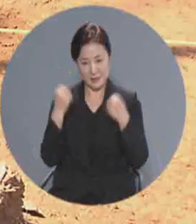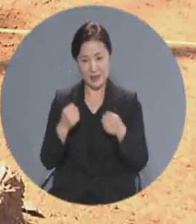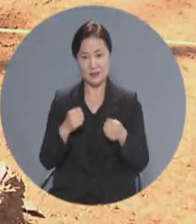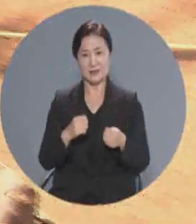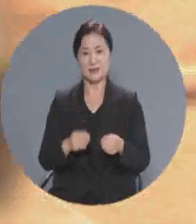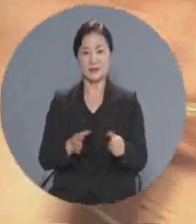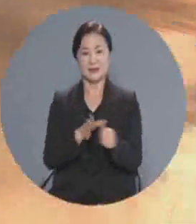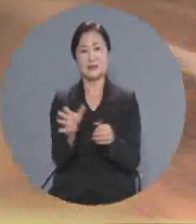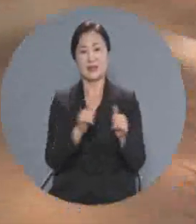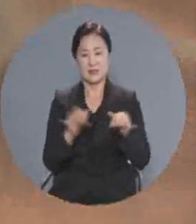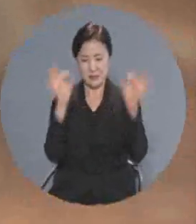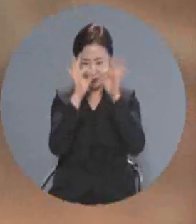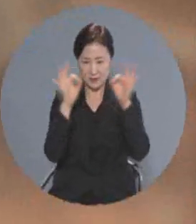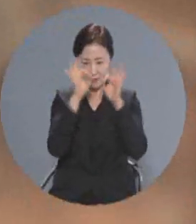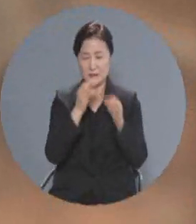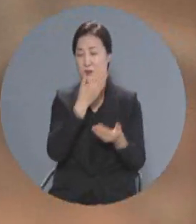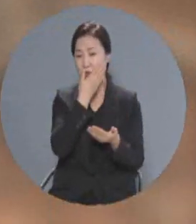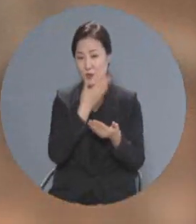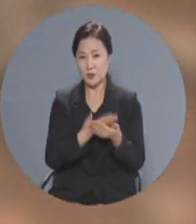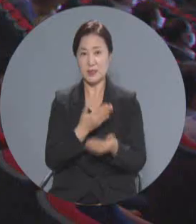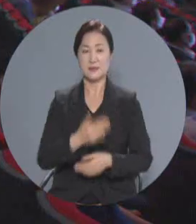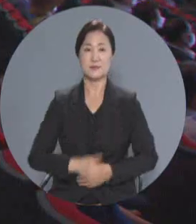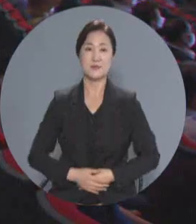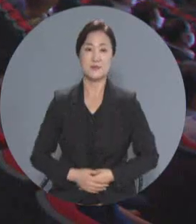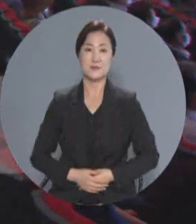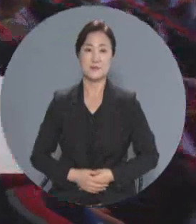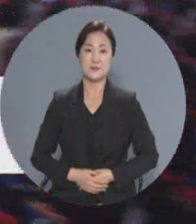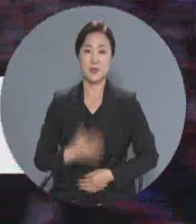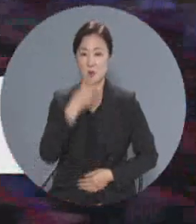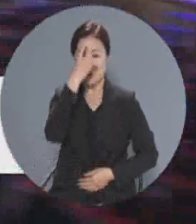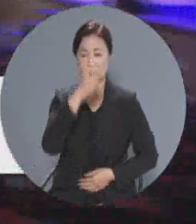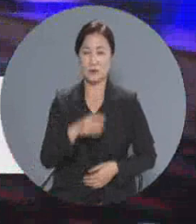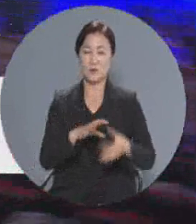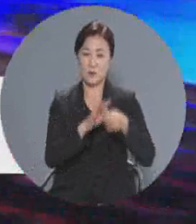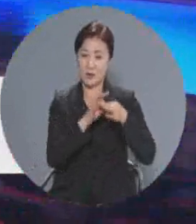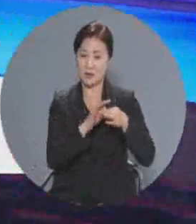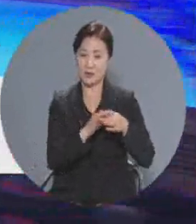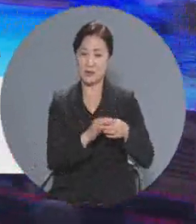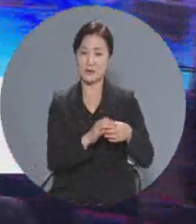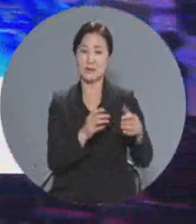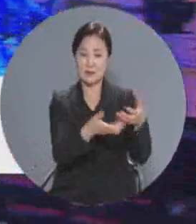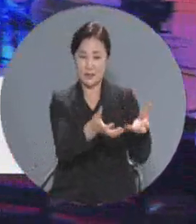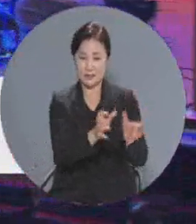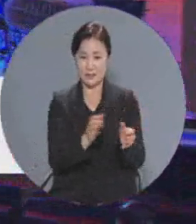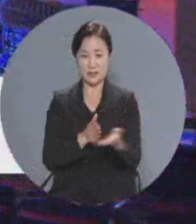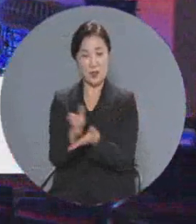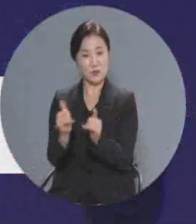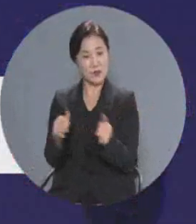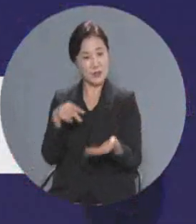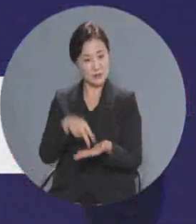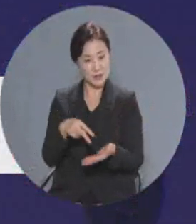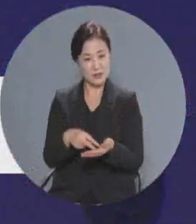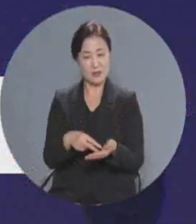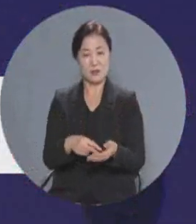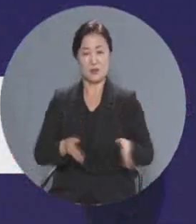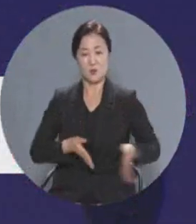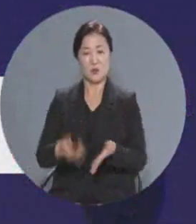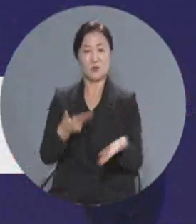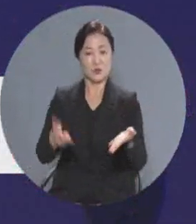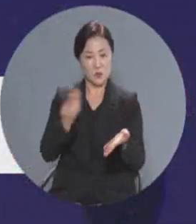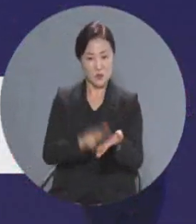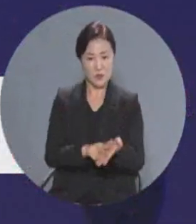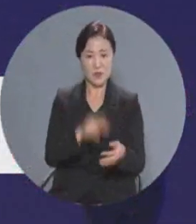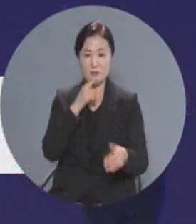희생자를 찾아내는 게 무엇보다 중요합니다. 여순 사건 관련 단체와 전문가들은 도 조례와 시행령의 완성도에